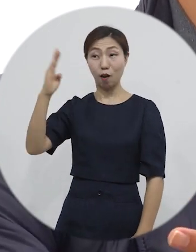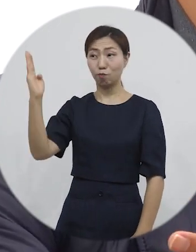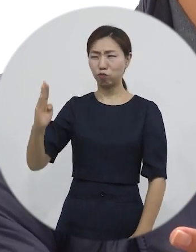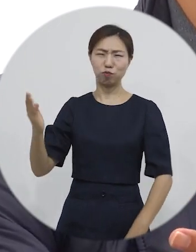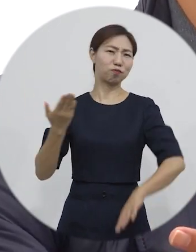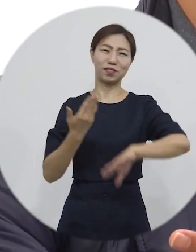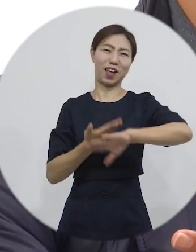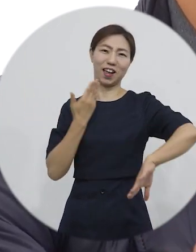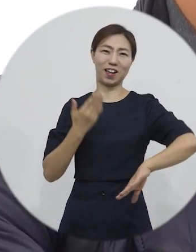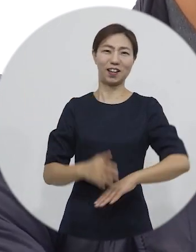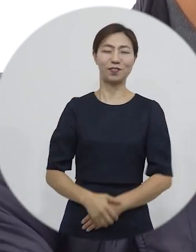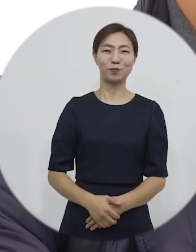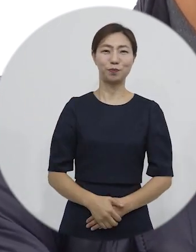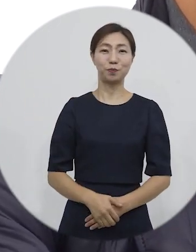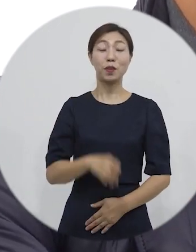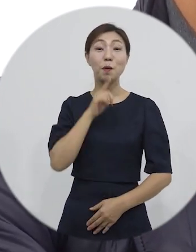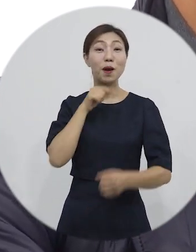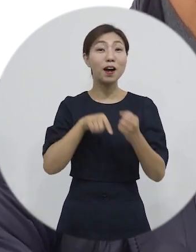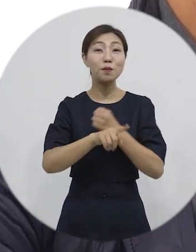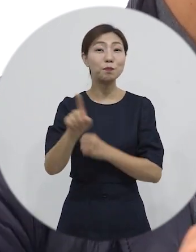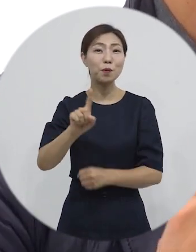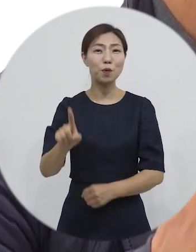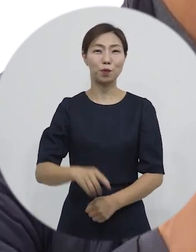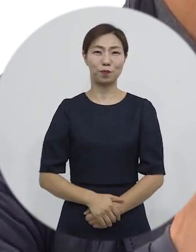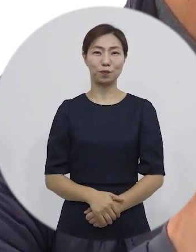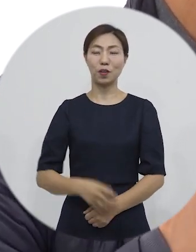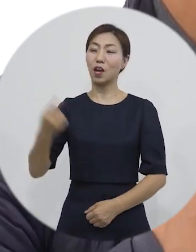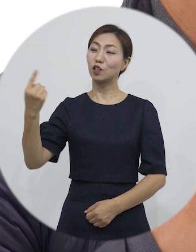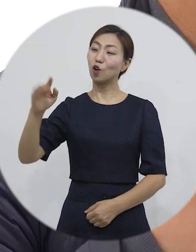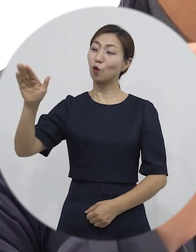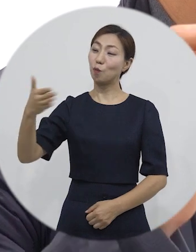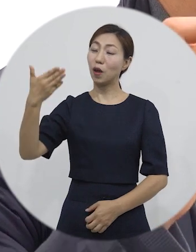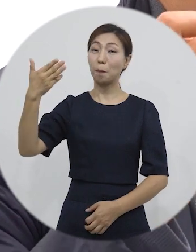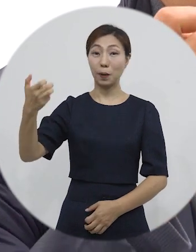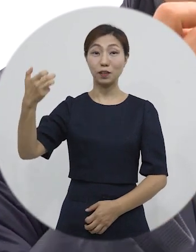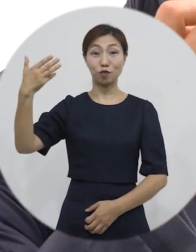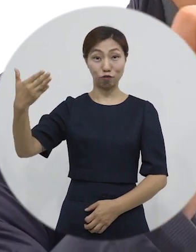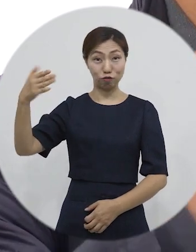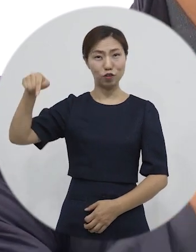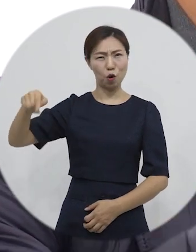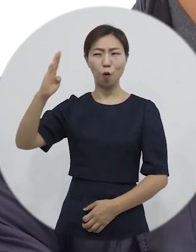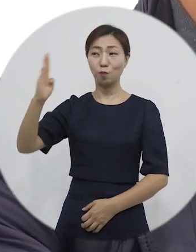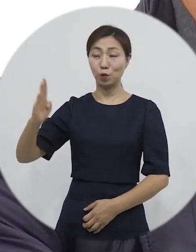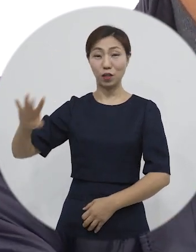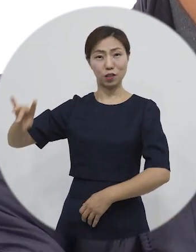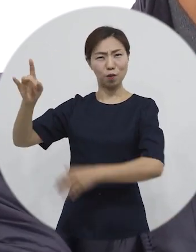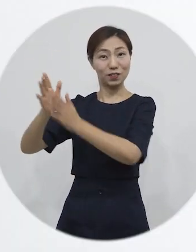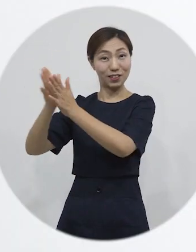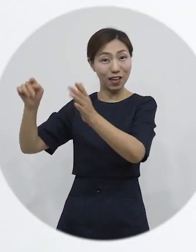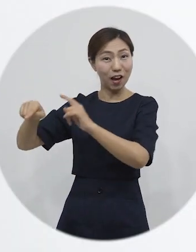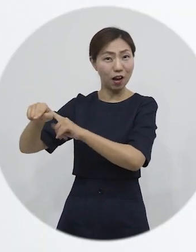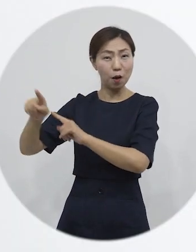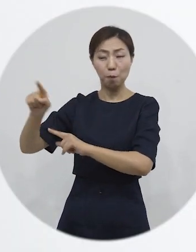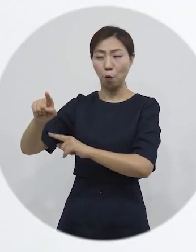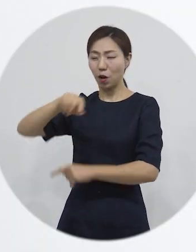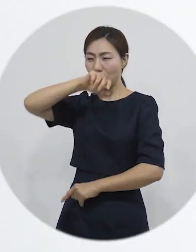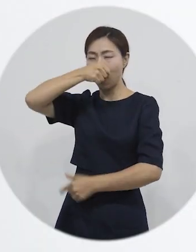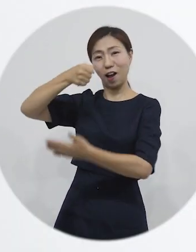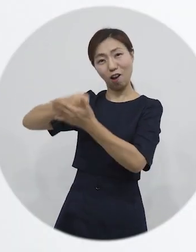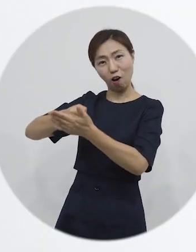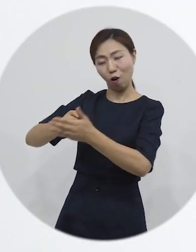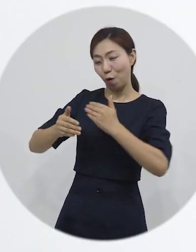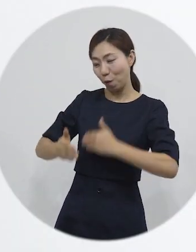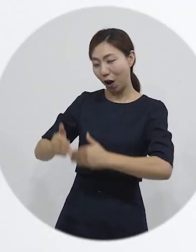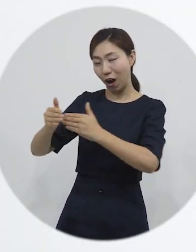큽니다. 그러니까 이 얘기는 뭐냐면 1989년도에 시작됐던 참여예산제는 예산 과정에